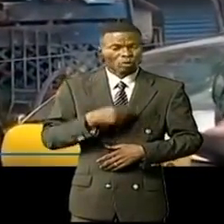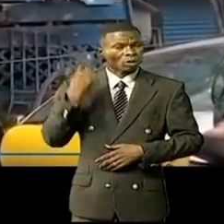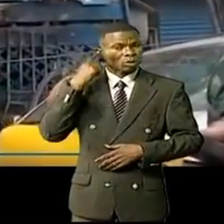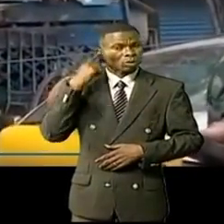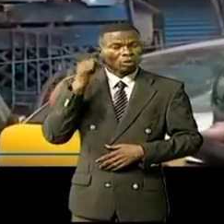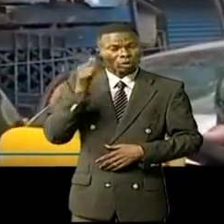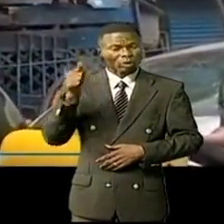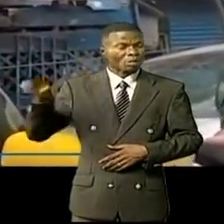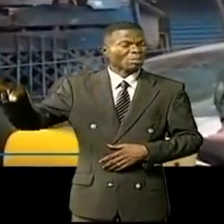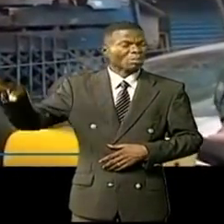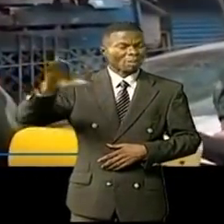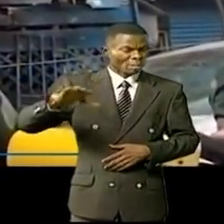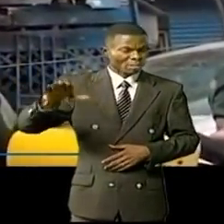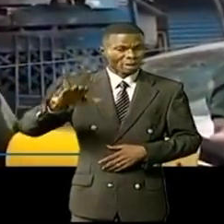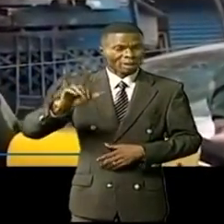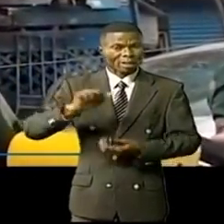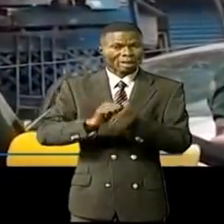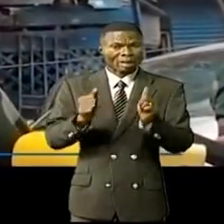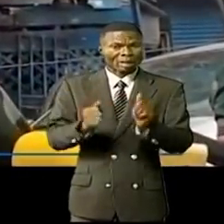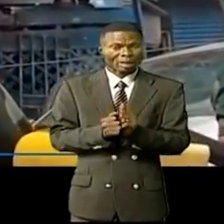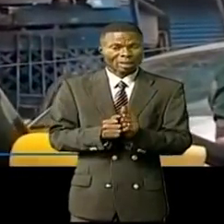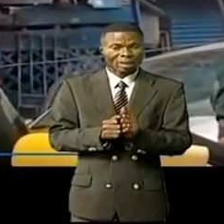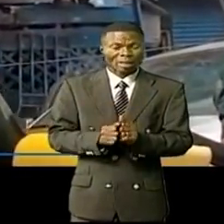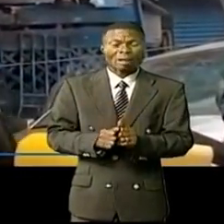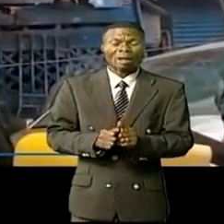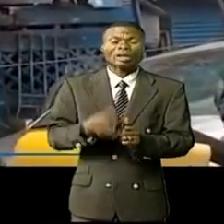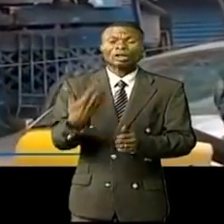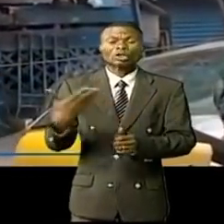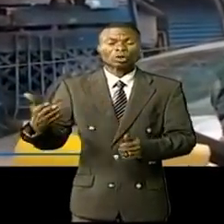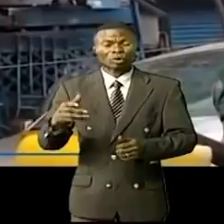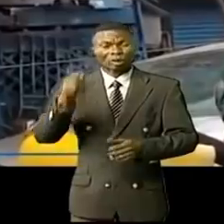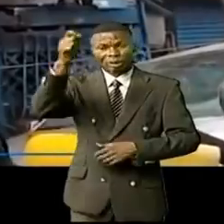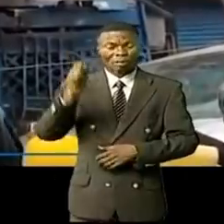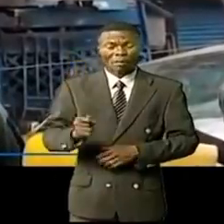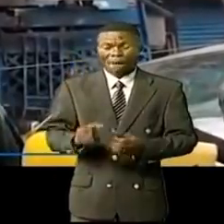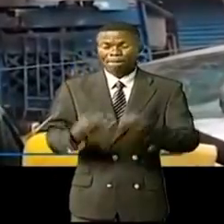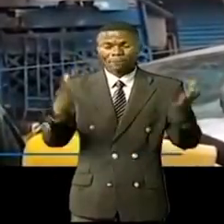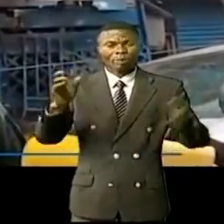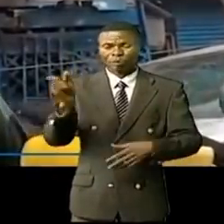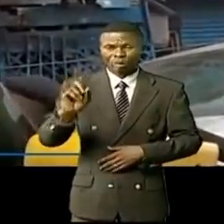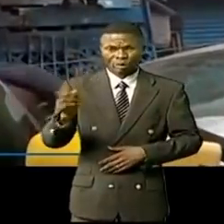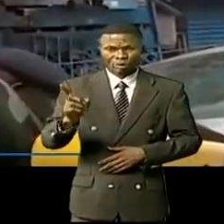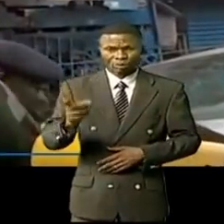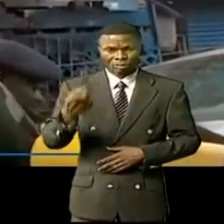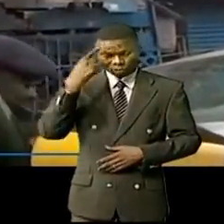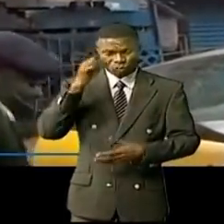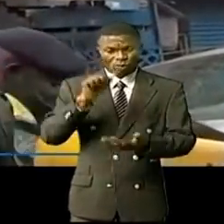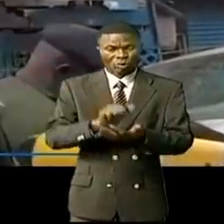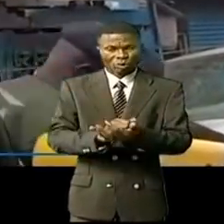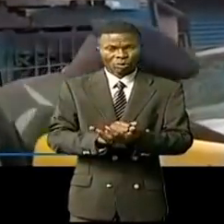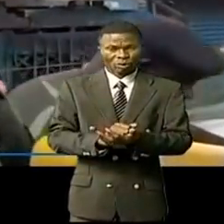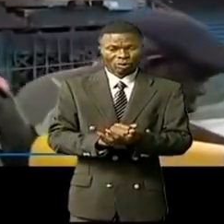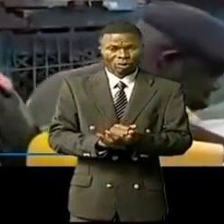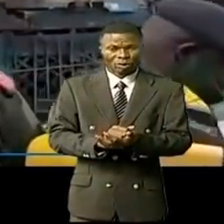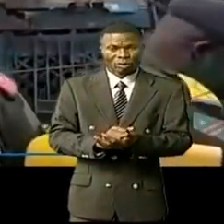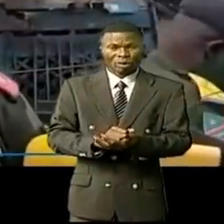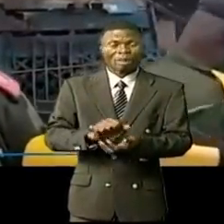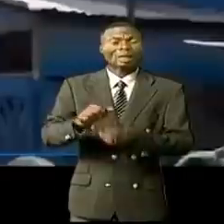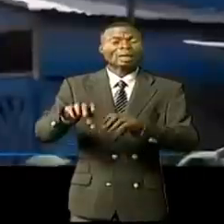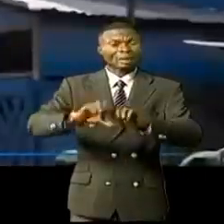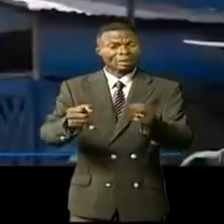par-ci par-là qu'il s'agit d'une grenade. En vue des impacts et des